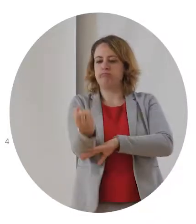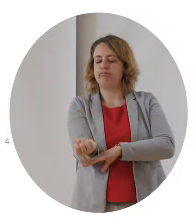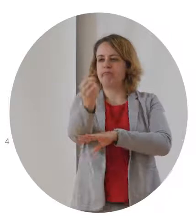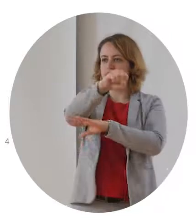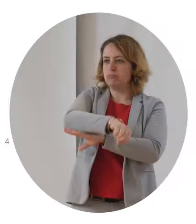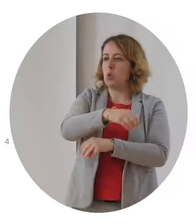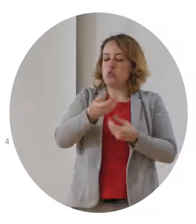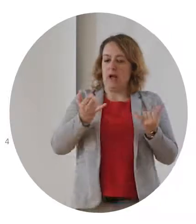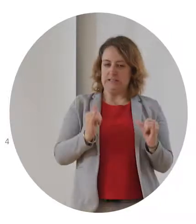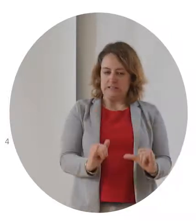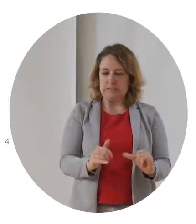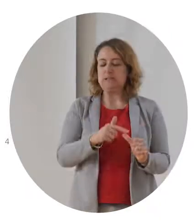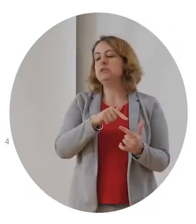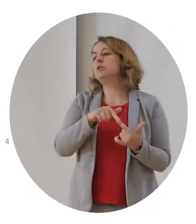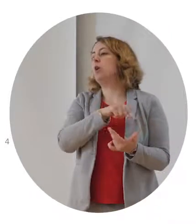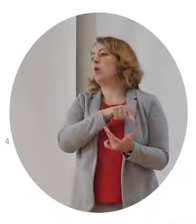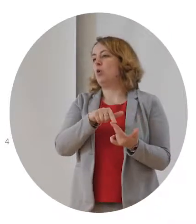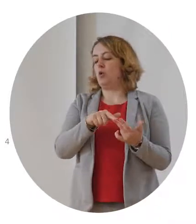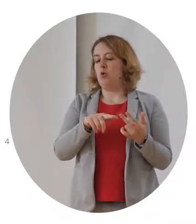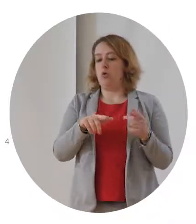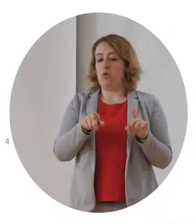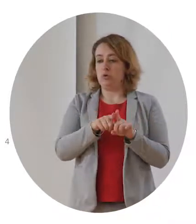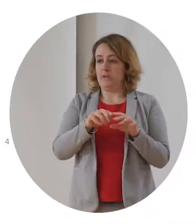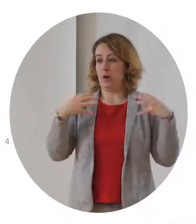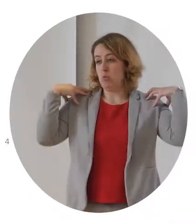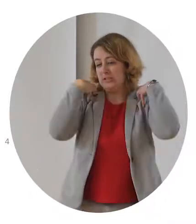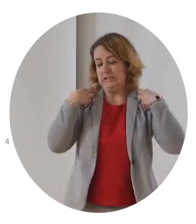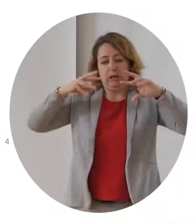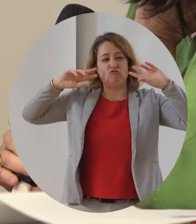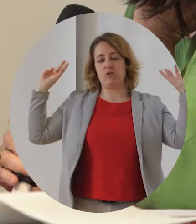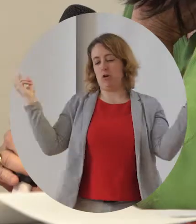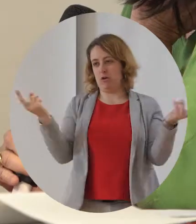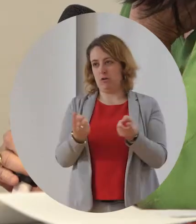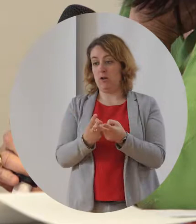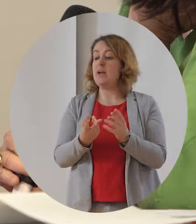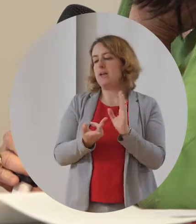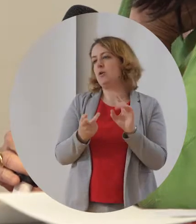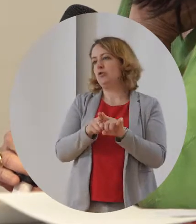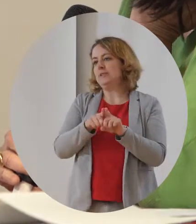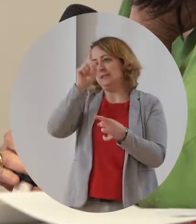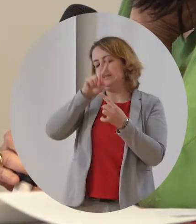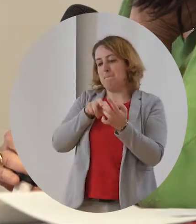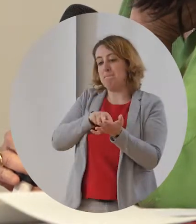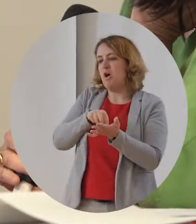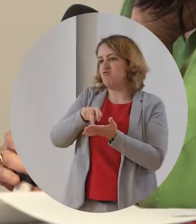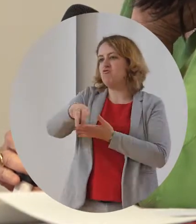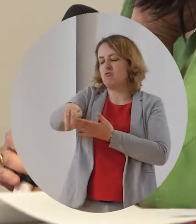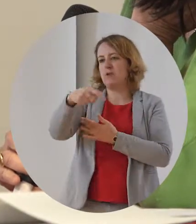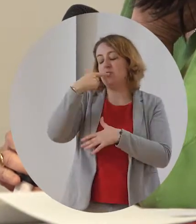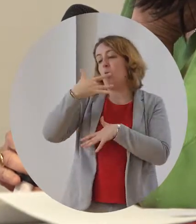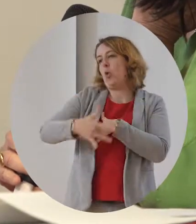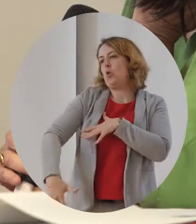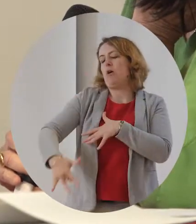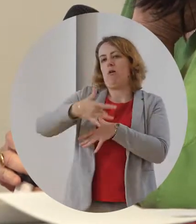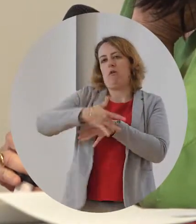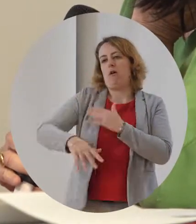position assise, au niveau de toute la motricité globale et donc de la marche avec un retard vraiment important